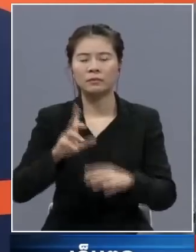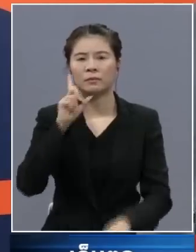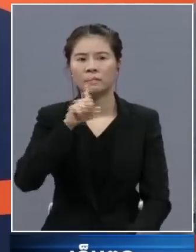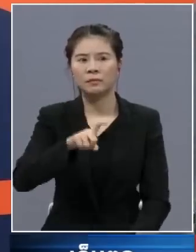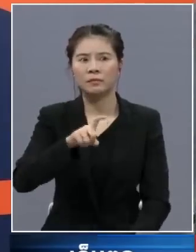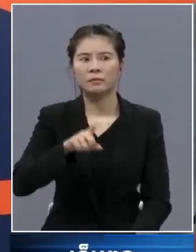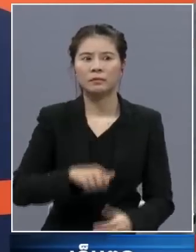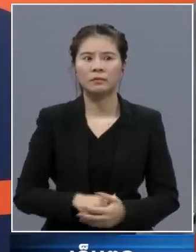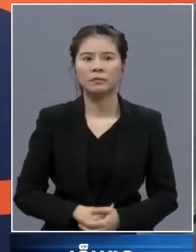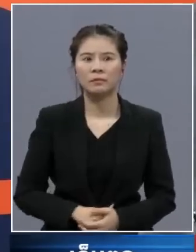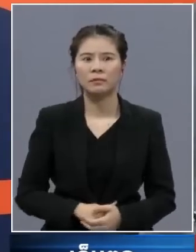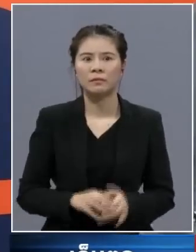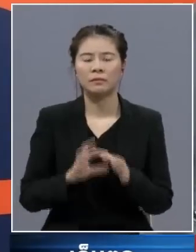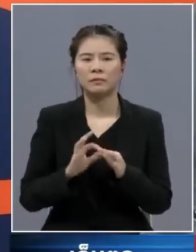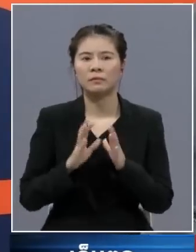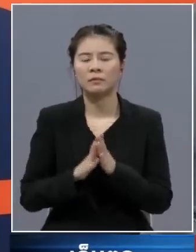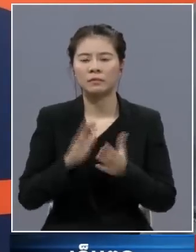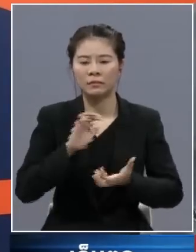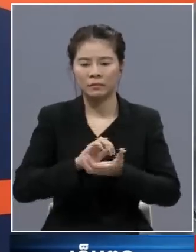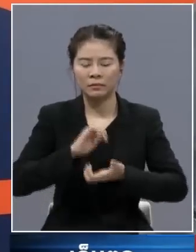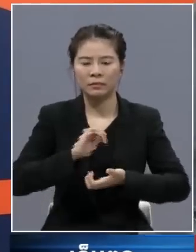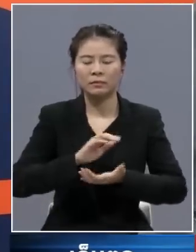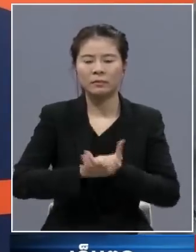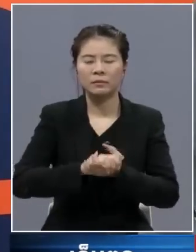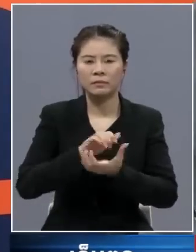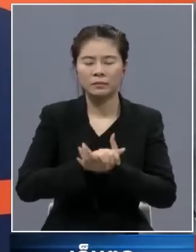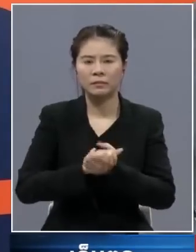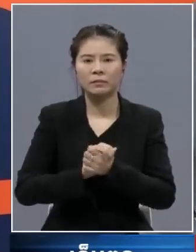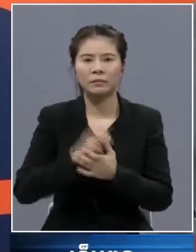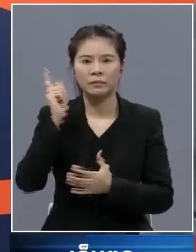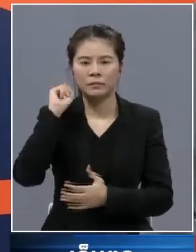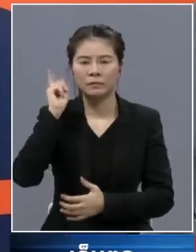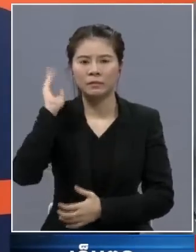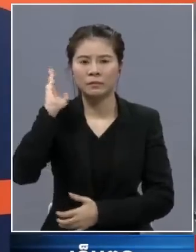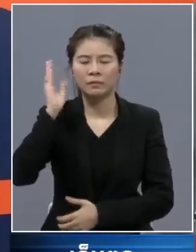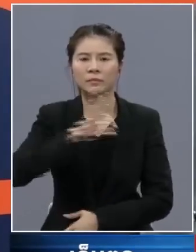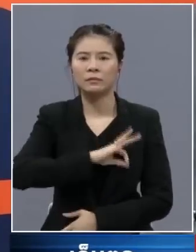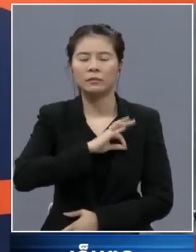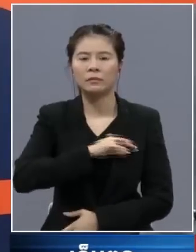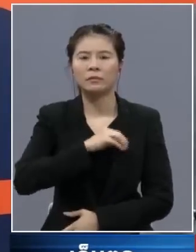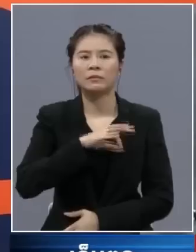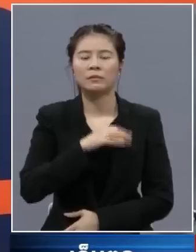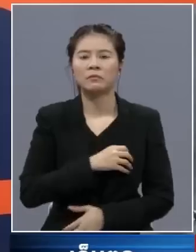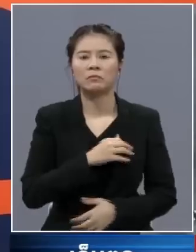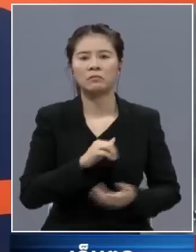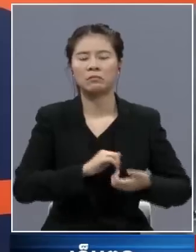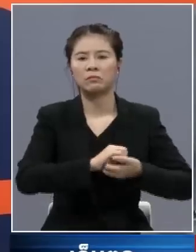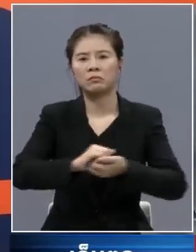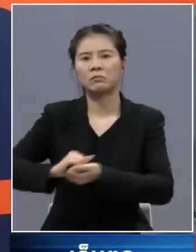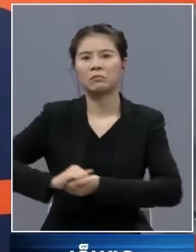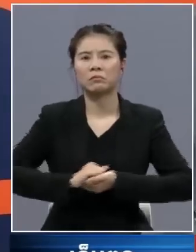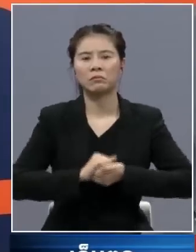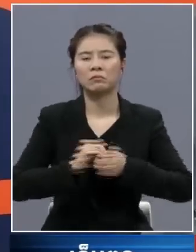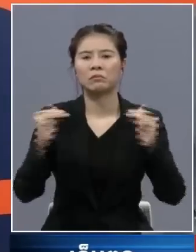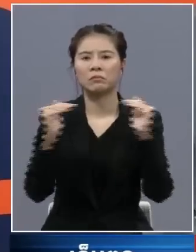เนี่ยนะครับเรื่องประเด็นสมรสเท่าเทียมเรื่องสุราก้าวหน้าซึ่งจริงๆเป็นไปตามที่นักข่าวได้เก่งกันไว้ก่อนหน้านี้ก็คือมีโอกาสที่จะต้องมา